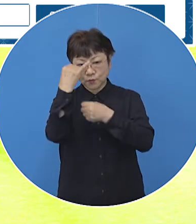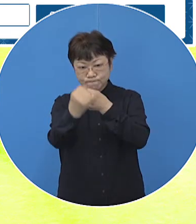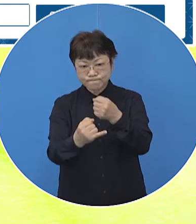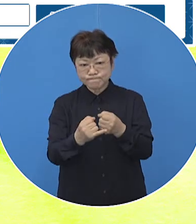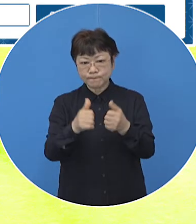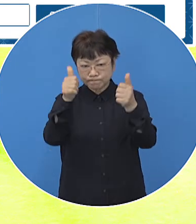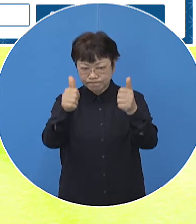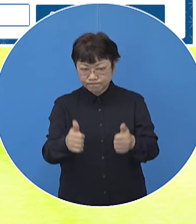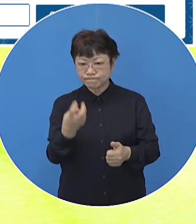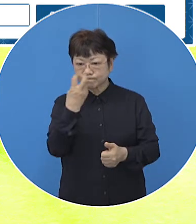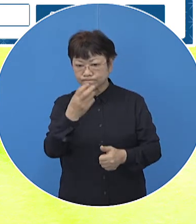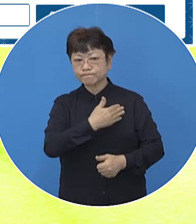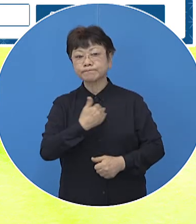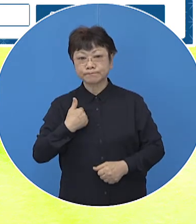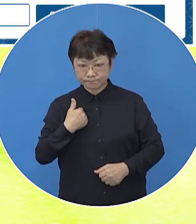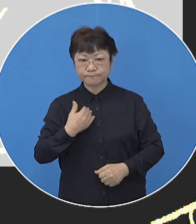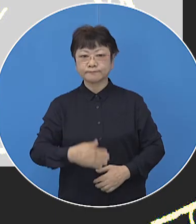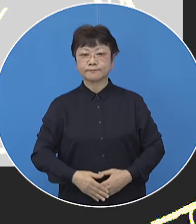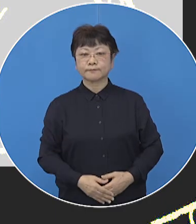できます。